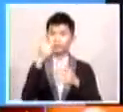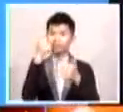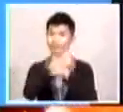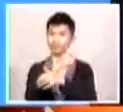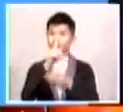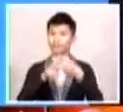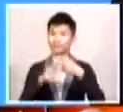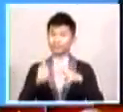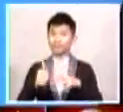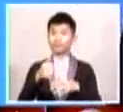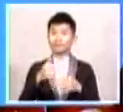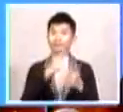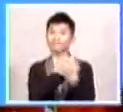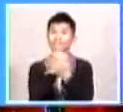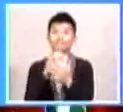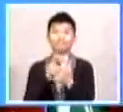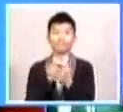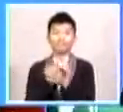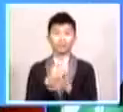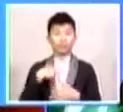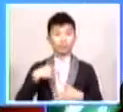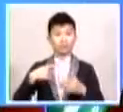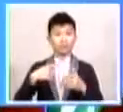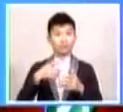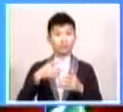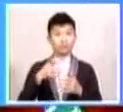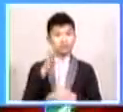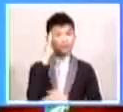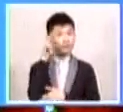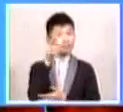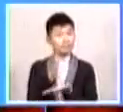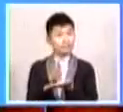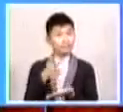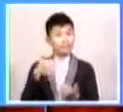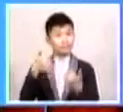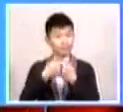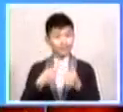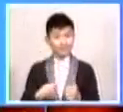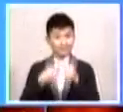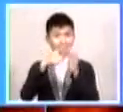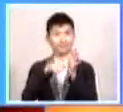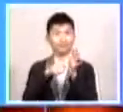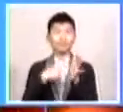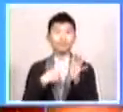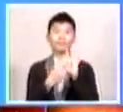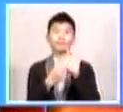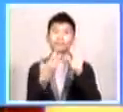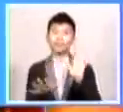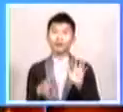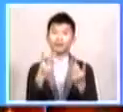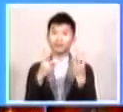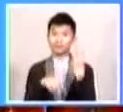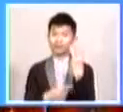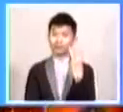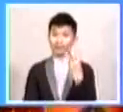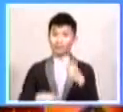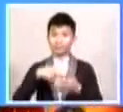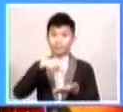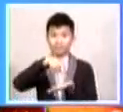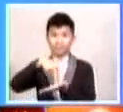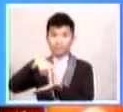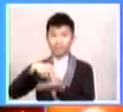席，各位朋友。我在第一场政见发表会的时候曾经说过，我们三个人在这里不是